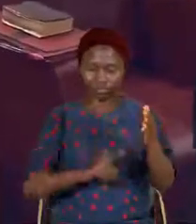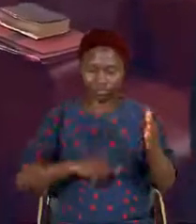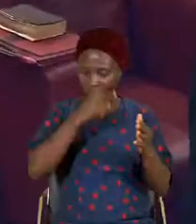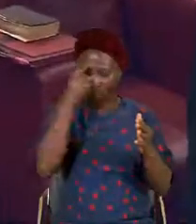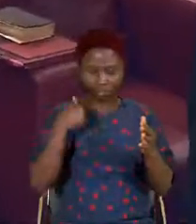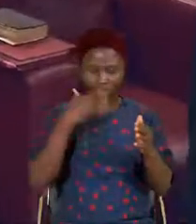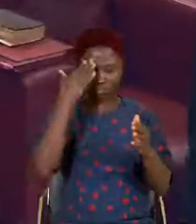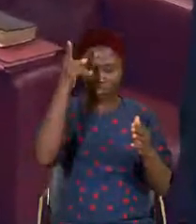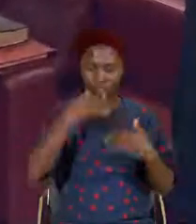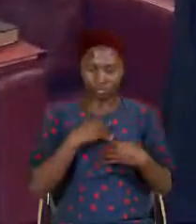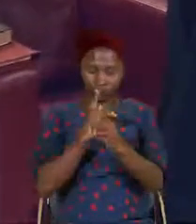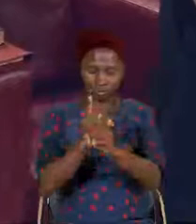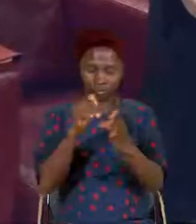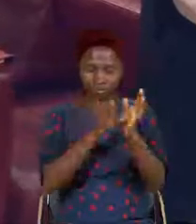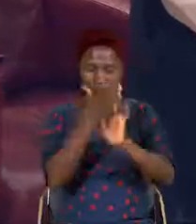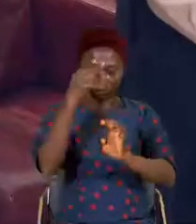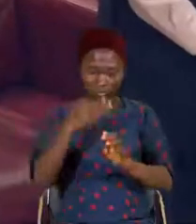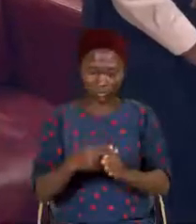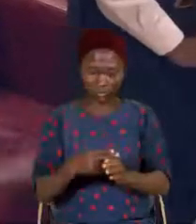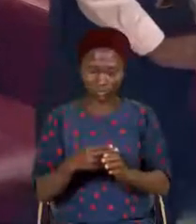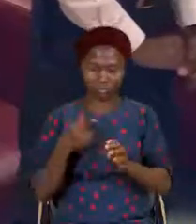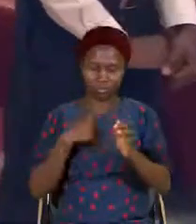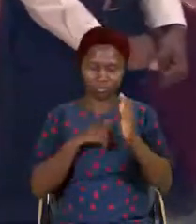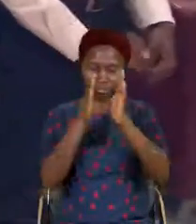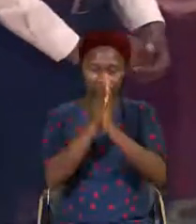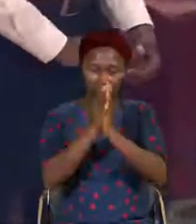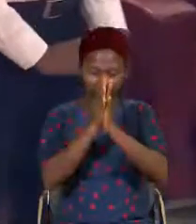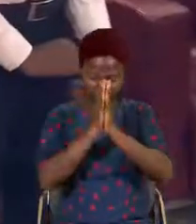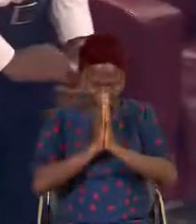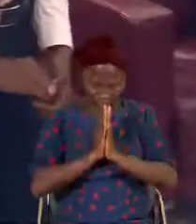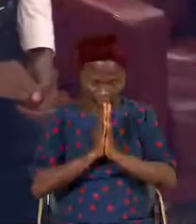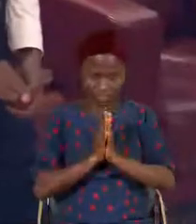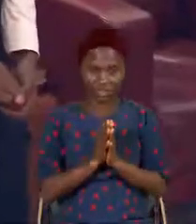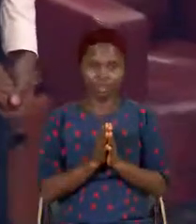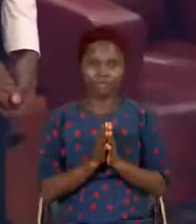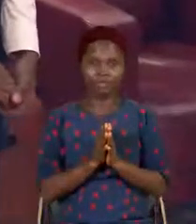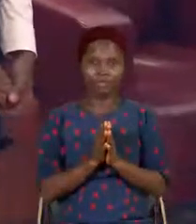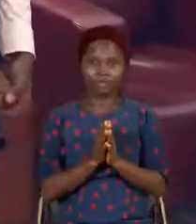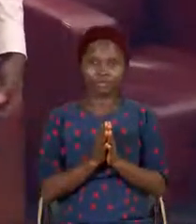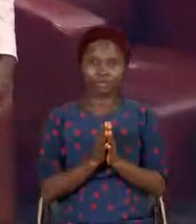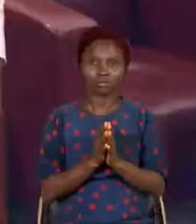Nous te remercions, Seigneur, pour avoir exaucé. Au nom de Jésus, nous prions.